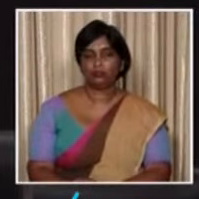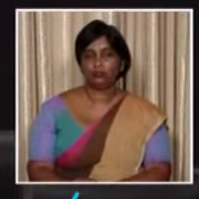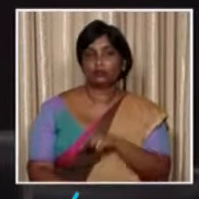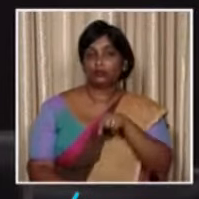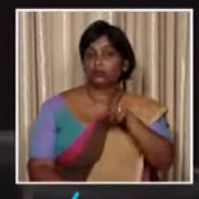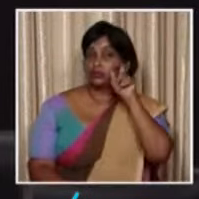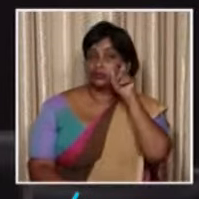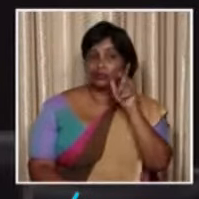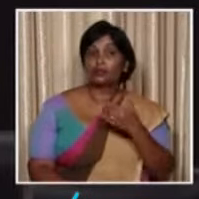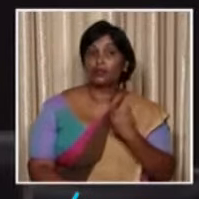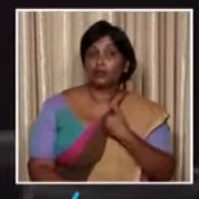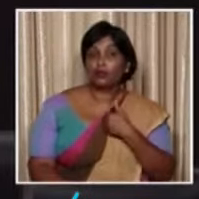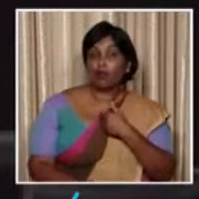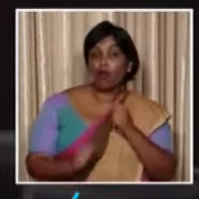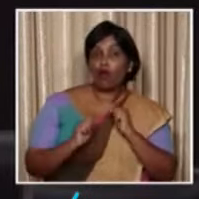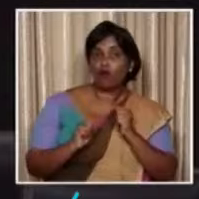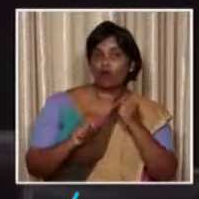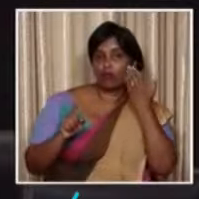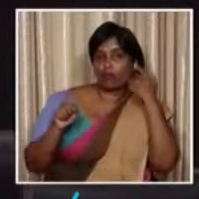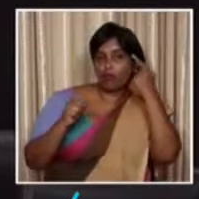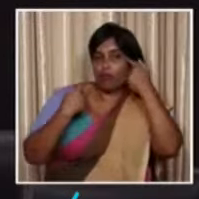බැලුවේ මාව කොහොමද ෆ්‍රේම්